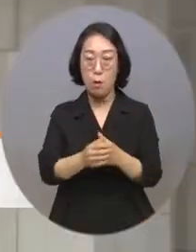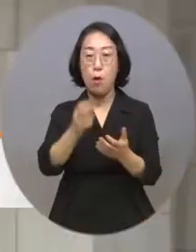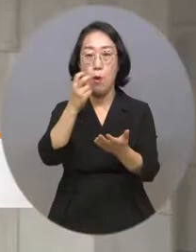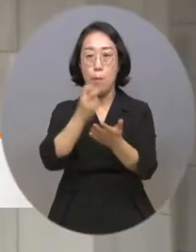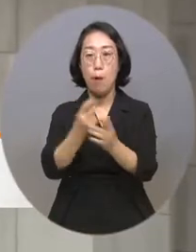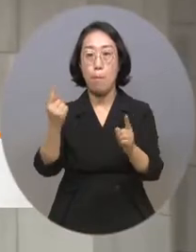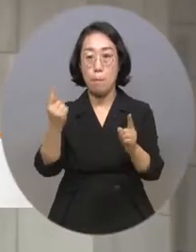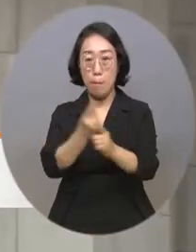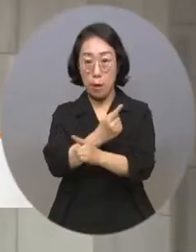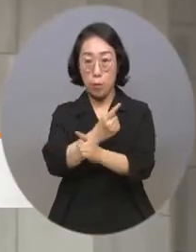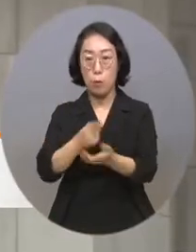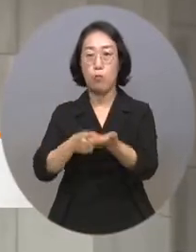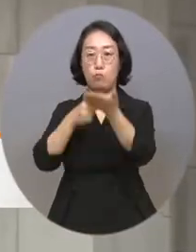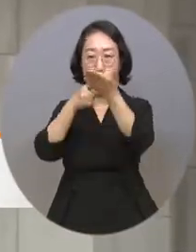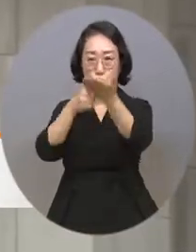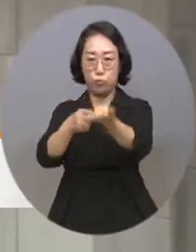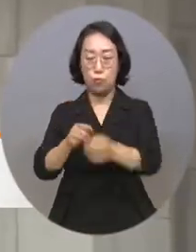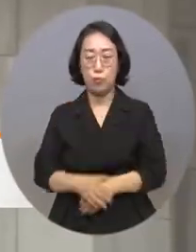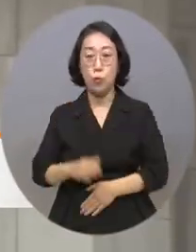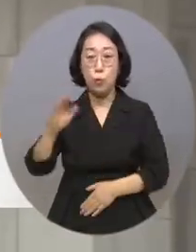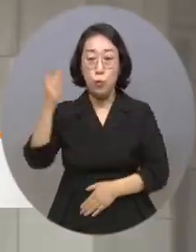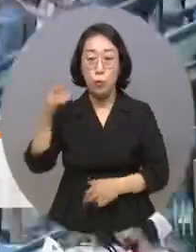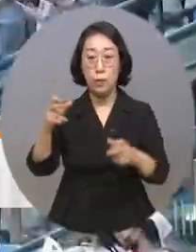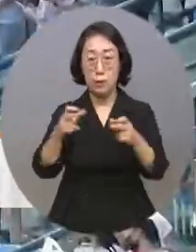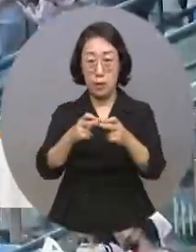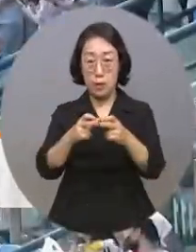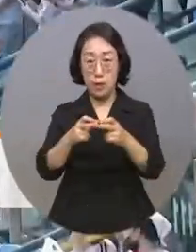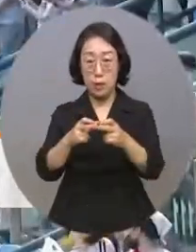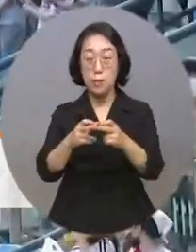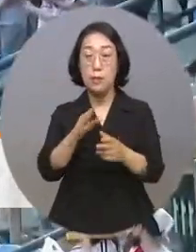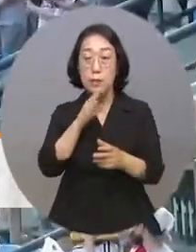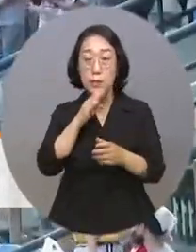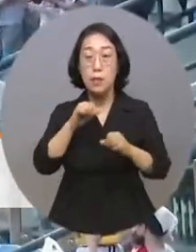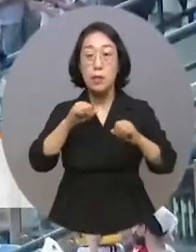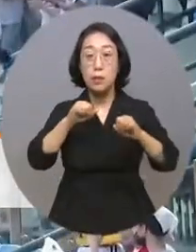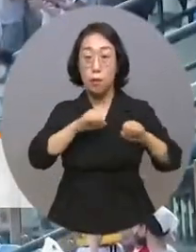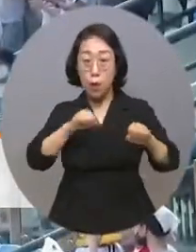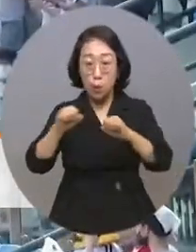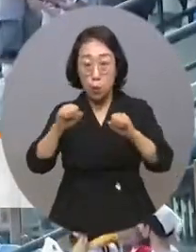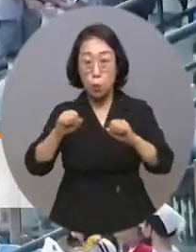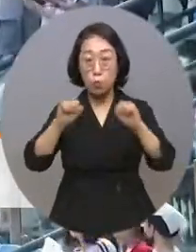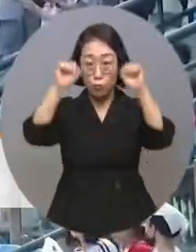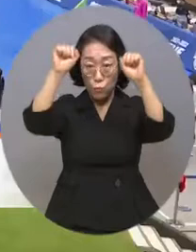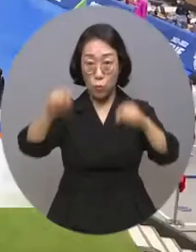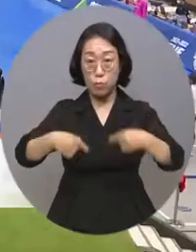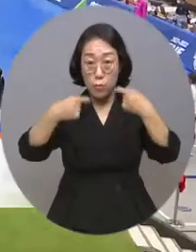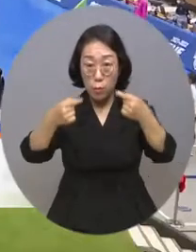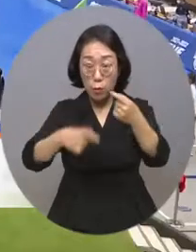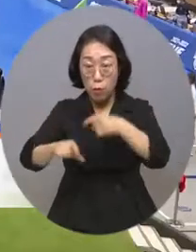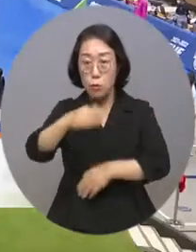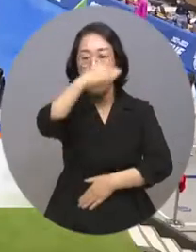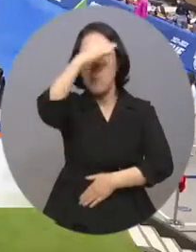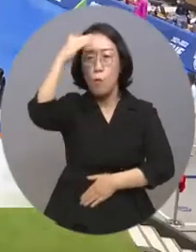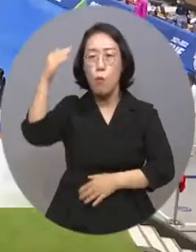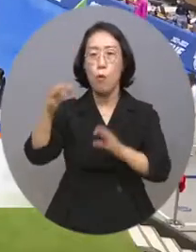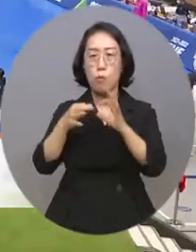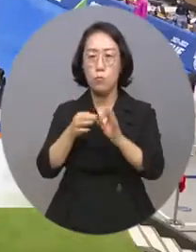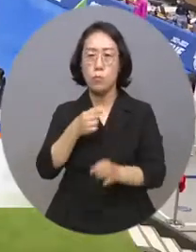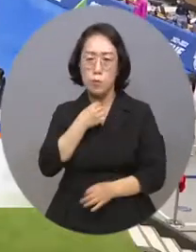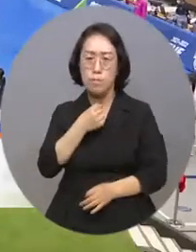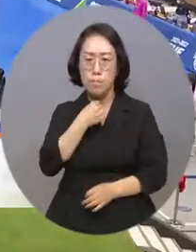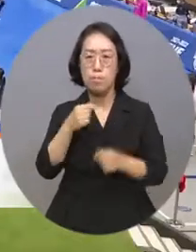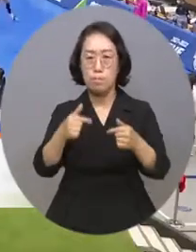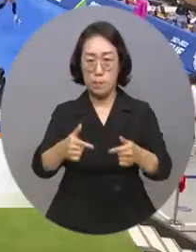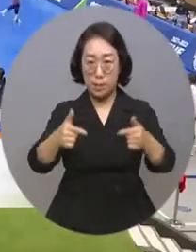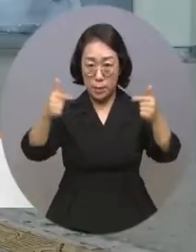개정안을 대표 발의했습니다. 최근 장애인의 직접적인 체육활동을 넘어 스포츠 관람에 대한 관심과 욕구가 커지고